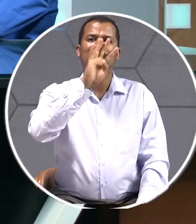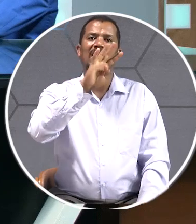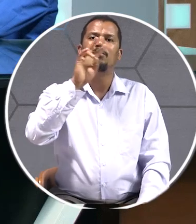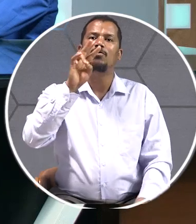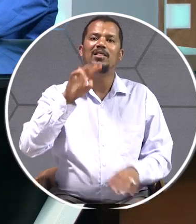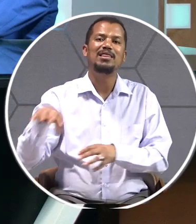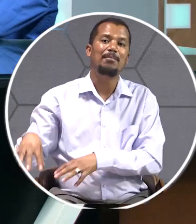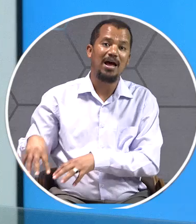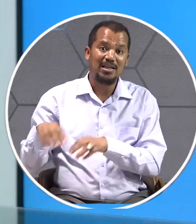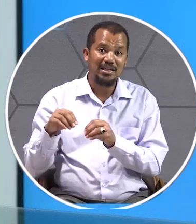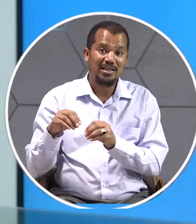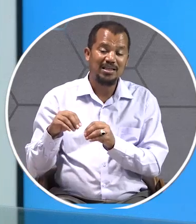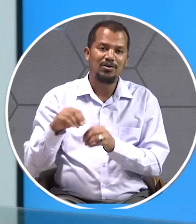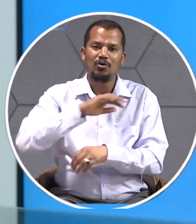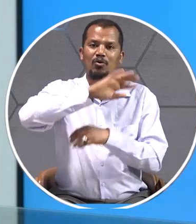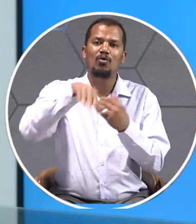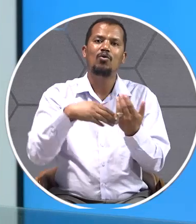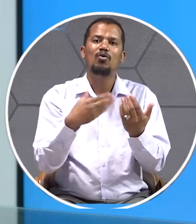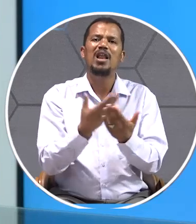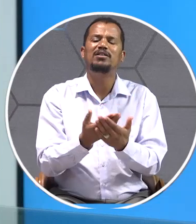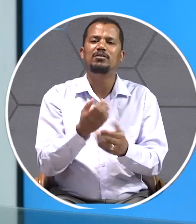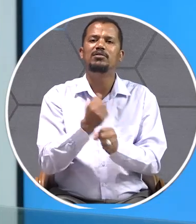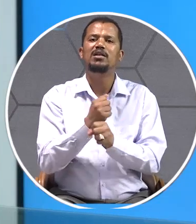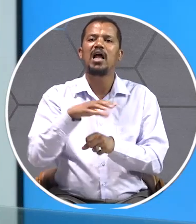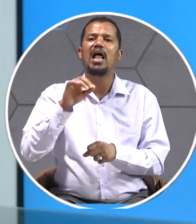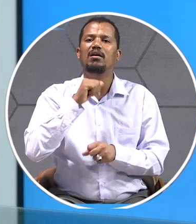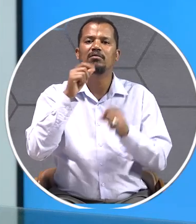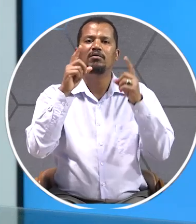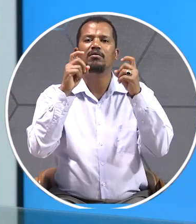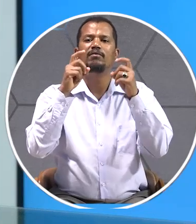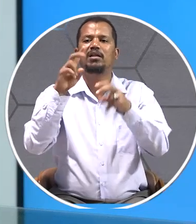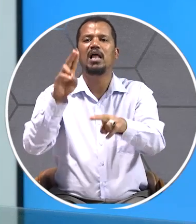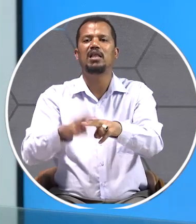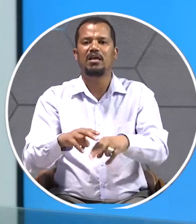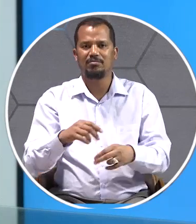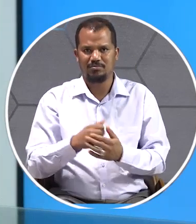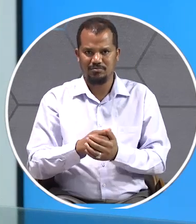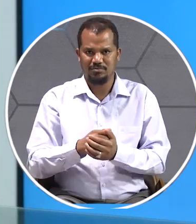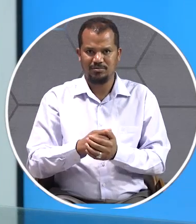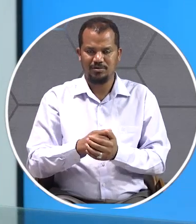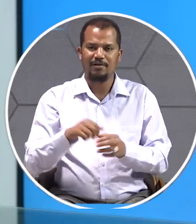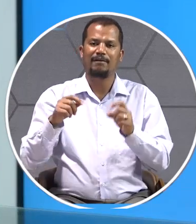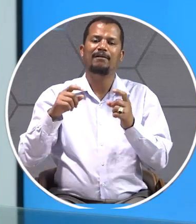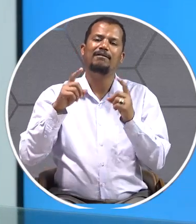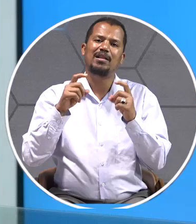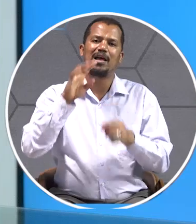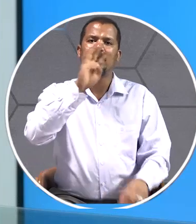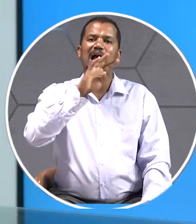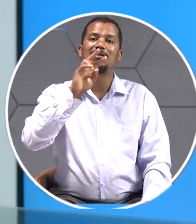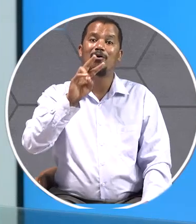ሆነን ሁላችንም ስራ አላገኘንም እና ፈተና ተቀመጥን የጽሁፍ ፈተና